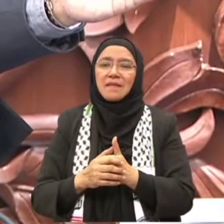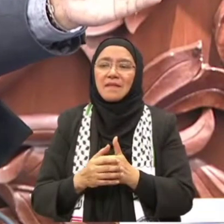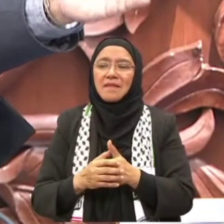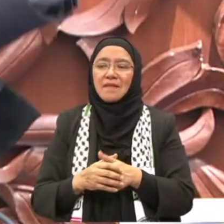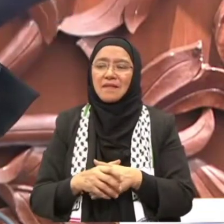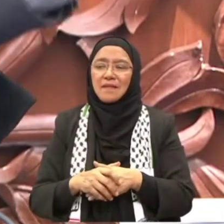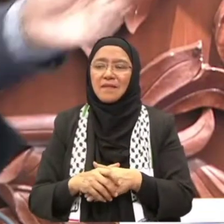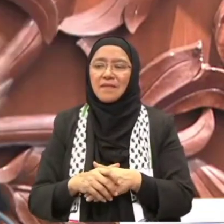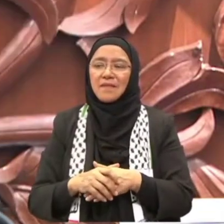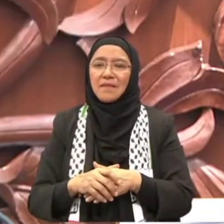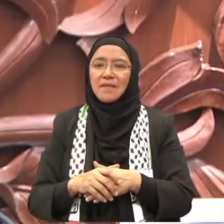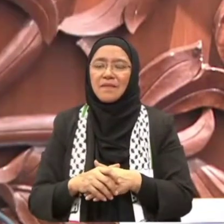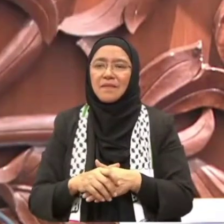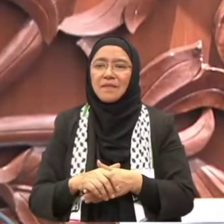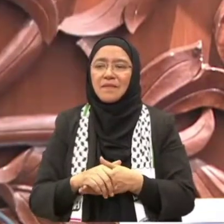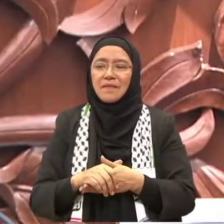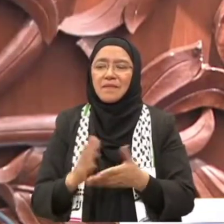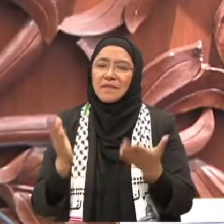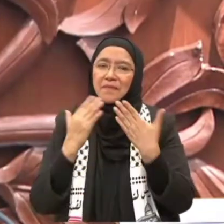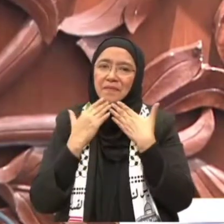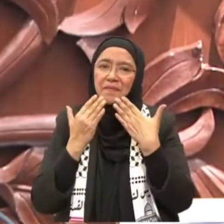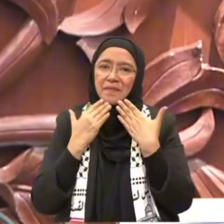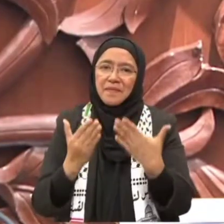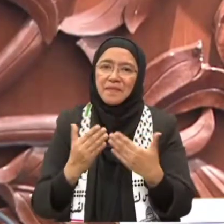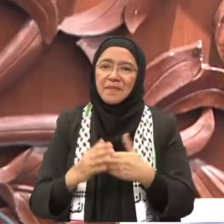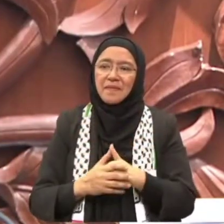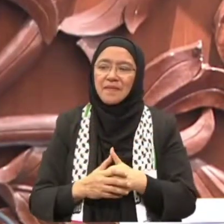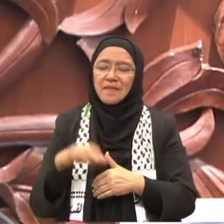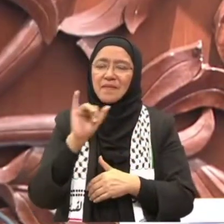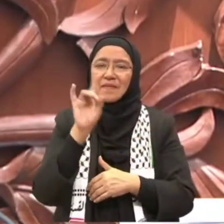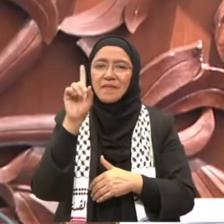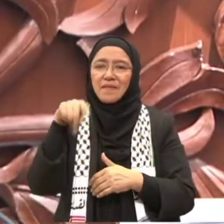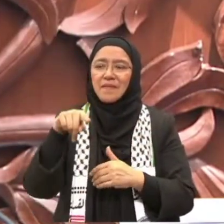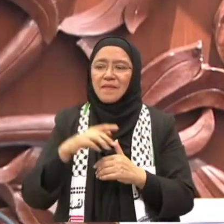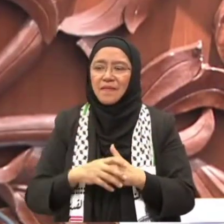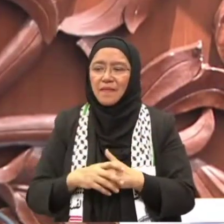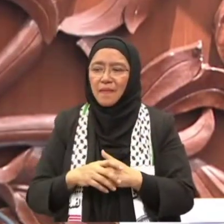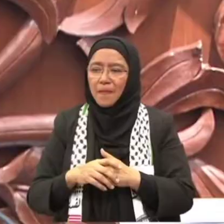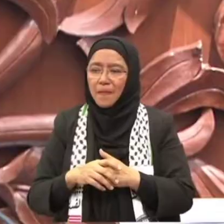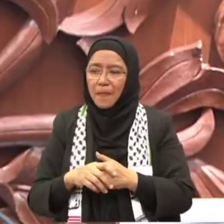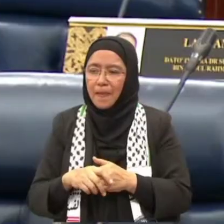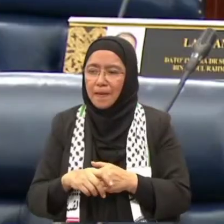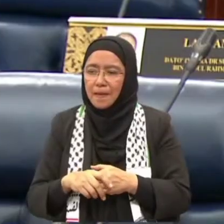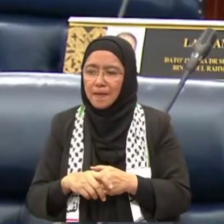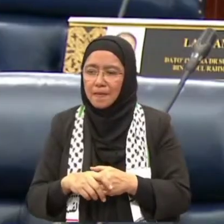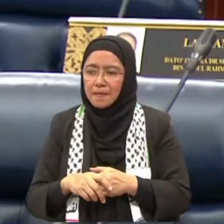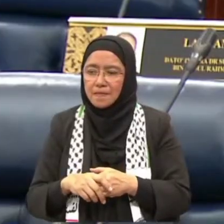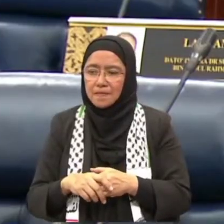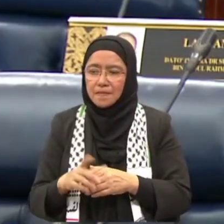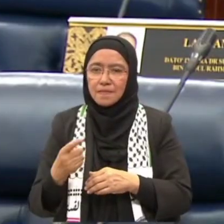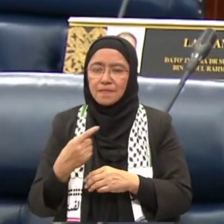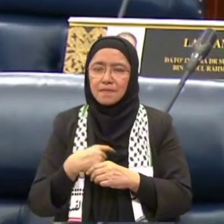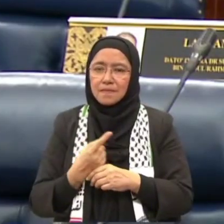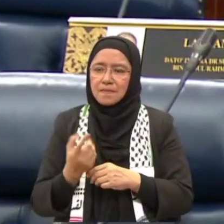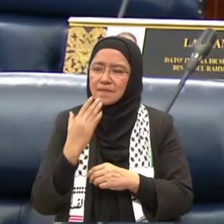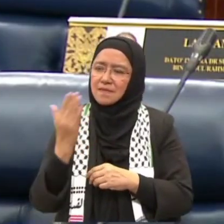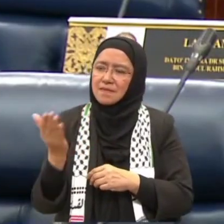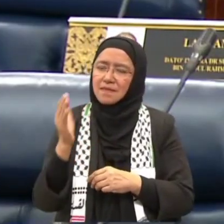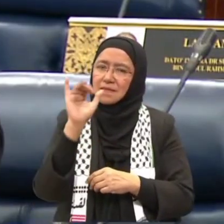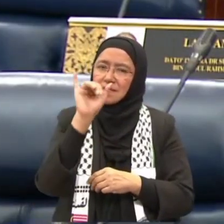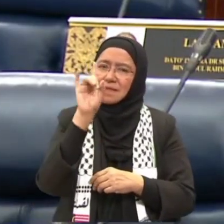Jika tidak ada, yang berhormat pendam. Terima kasih. Tuan Pertua, terima kasih. Saya sangat teruja tadi